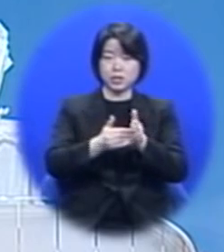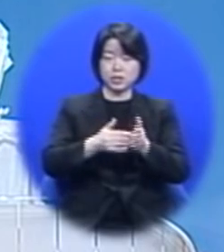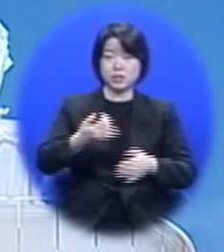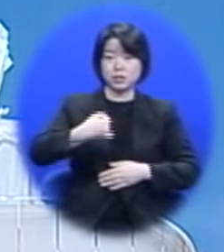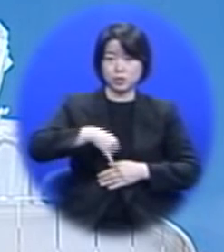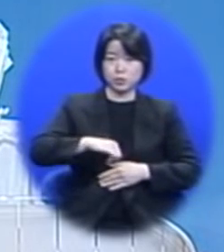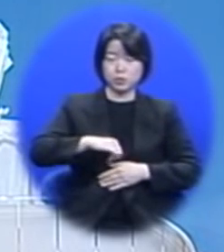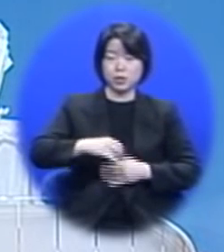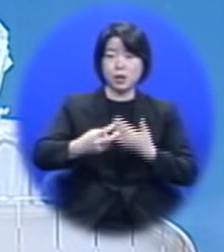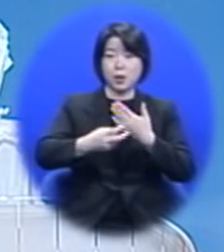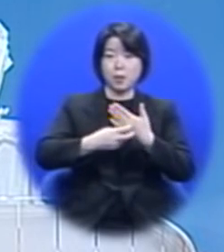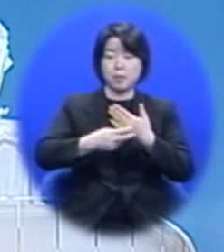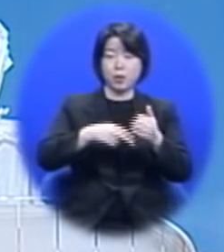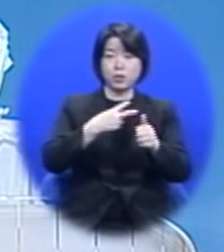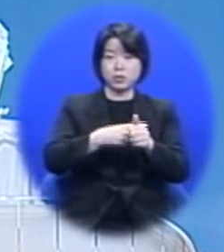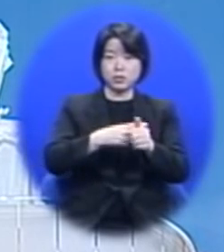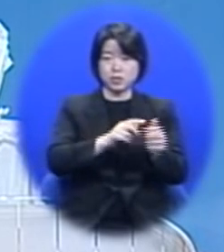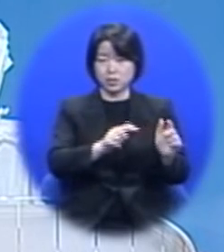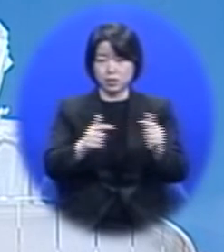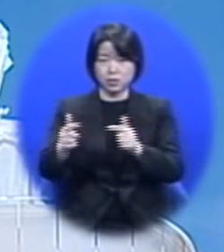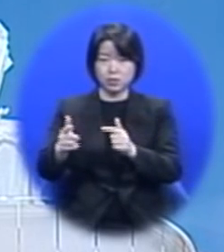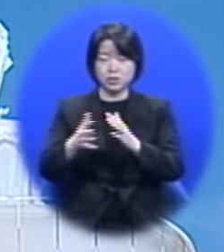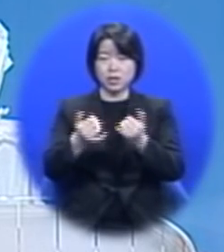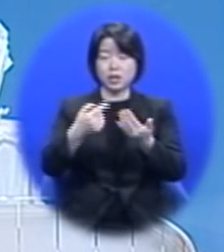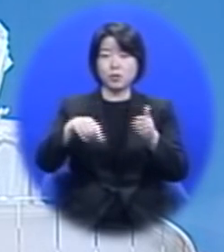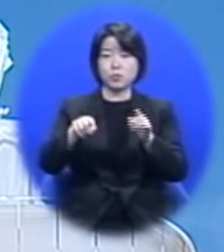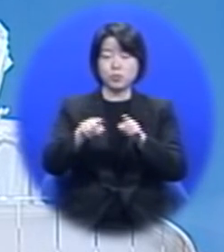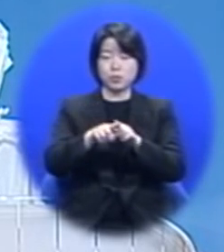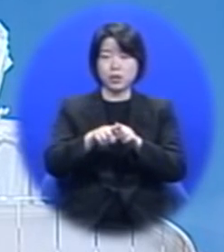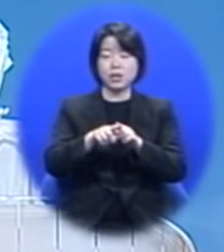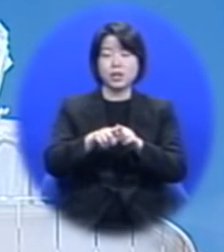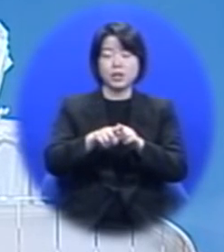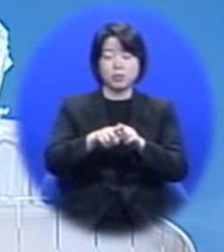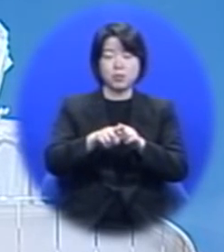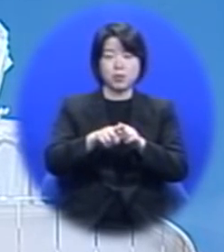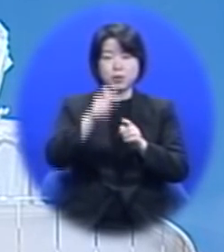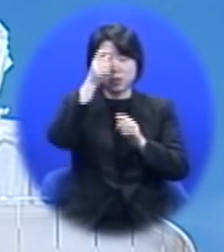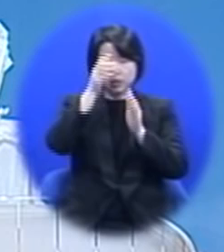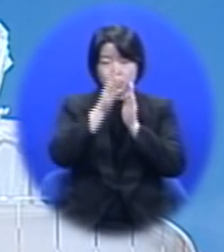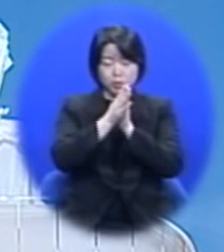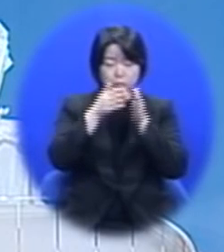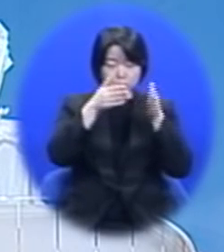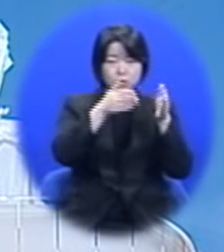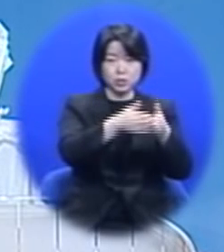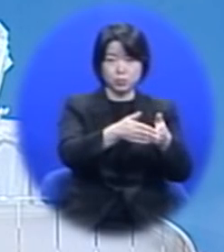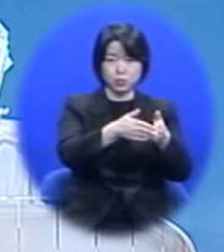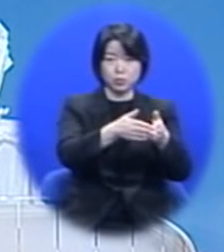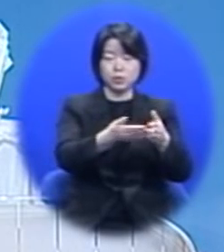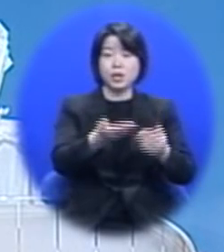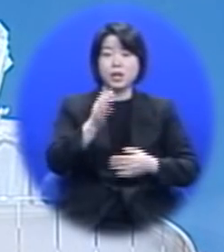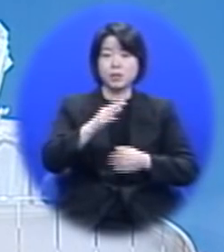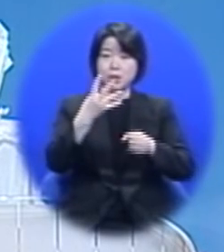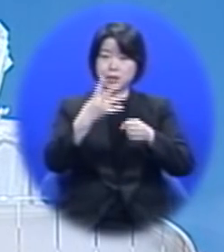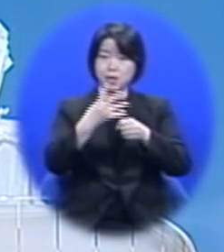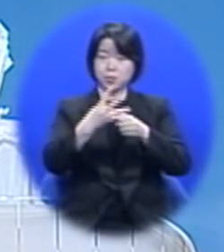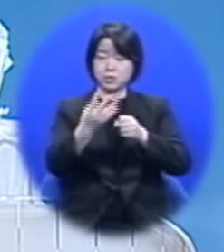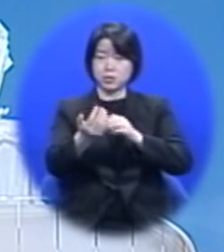주은이와 의료진들을 위해서 기도에 집중했습니다. 네 번째 수술